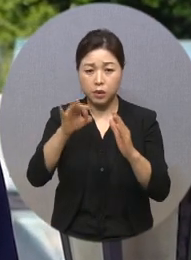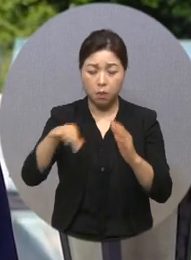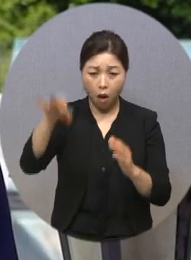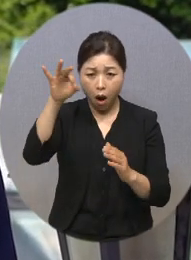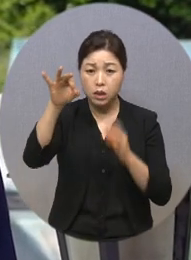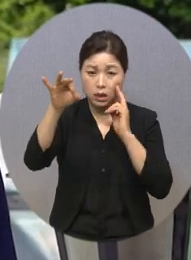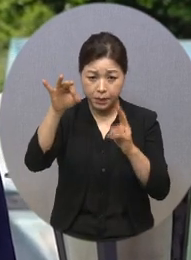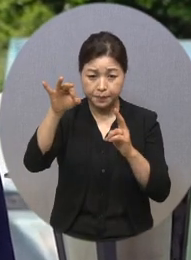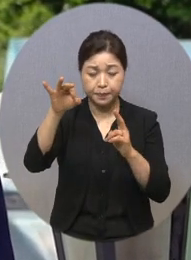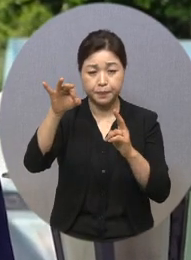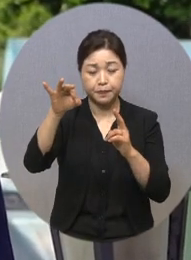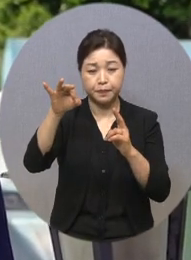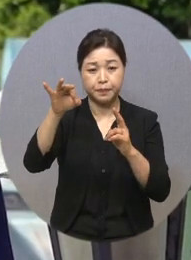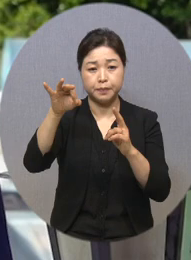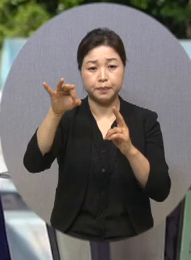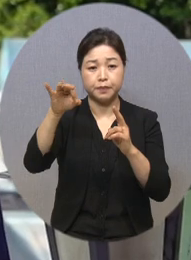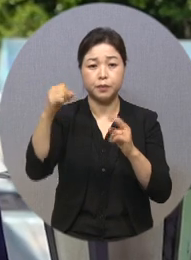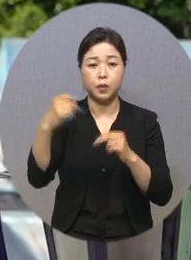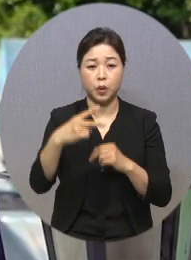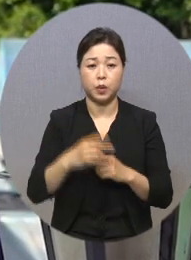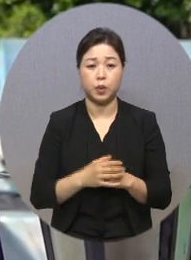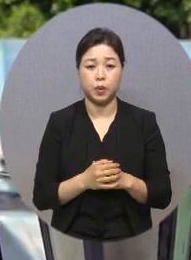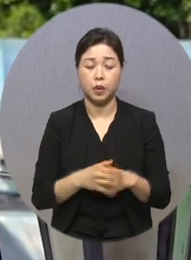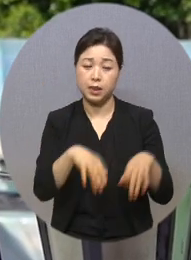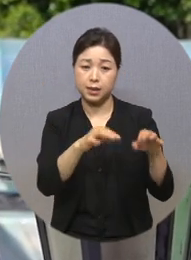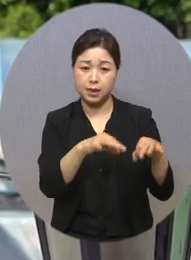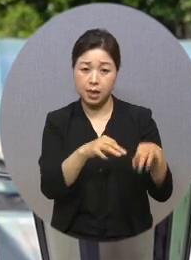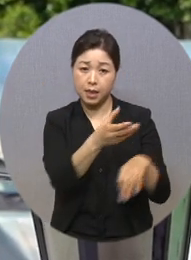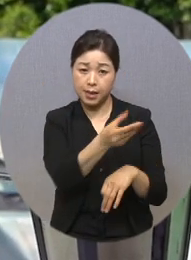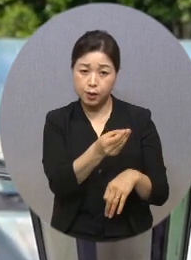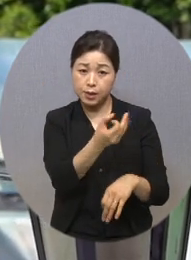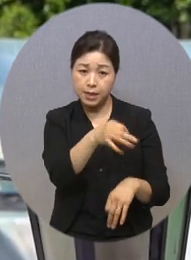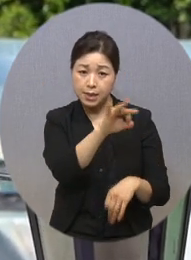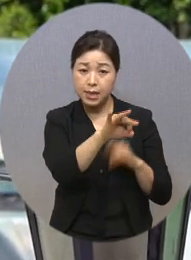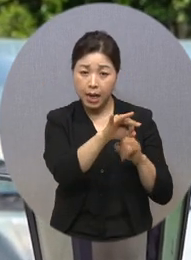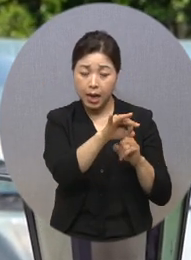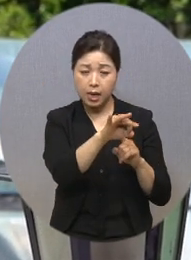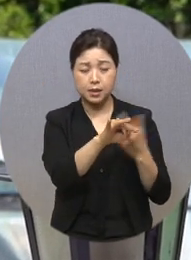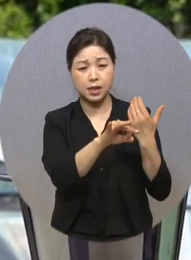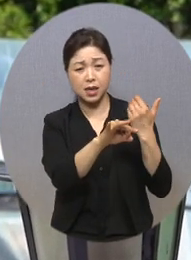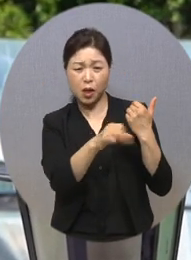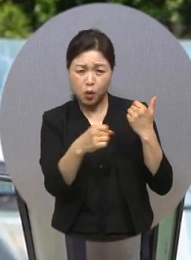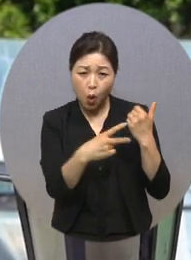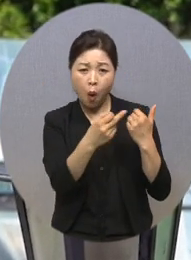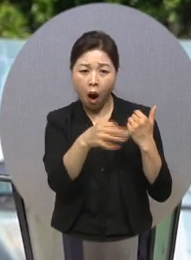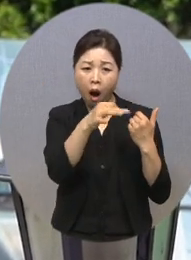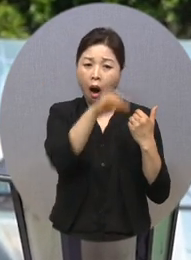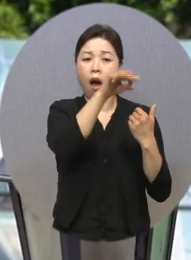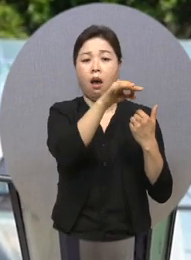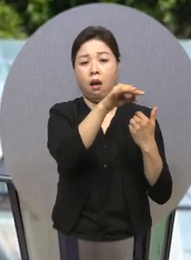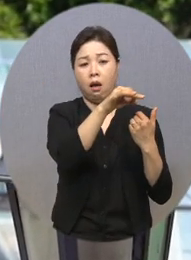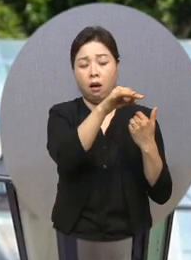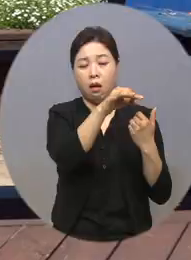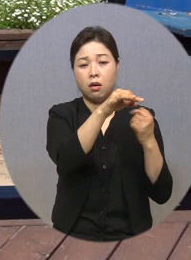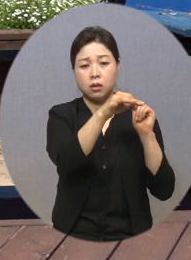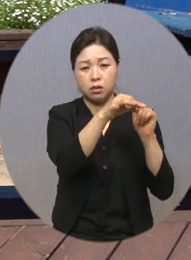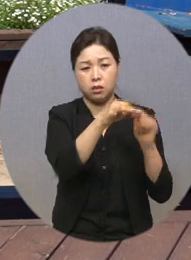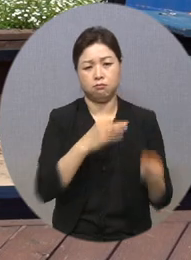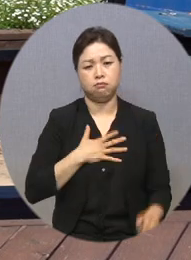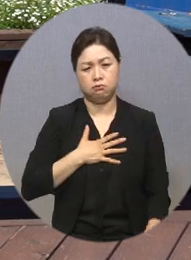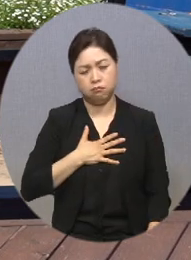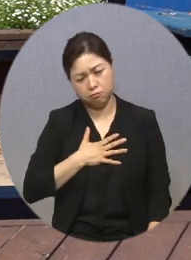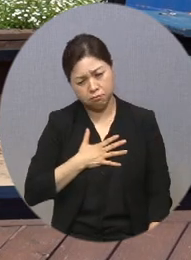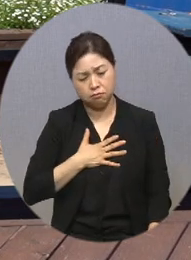점차 빠르게 오르고 있고 은행의 대출 이자가 지금 최근에 또 올랐기 때문에